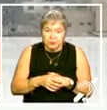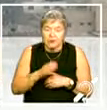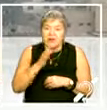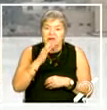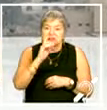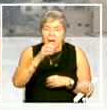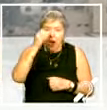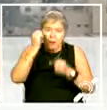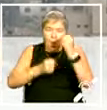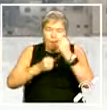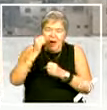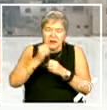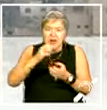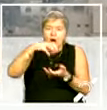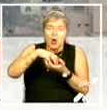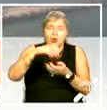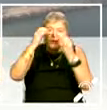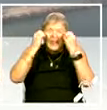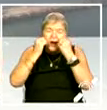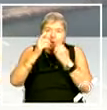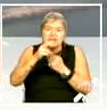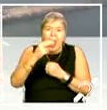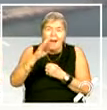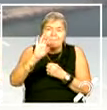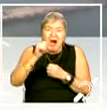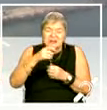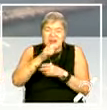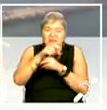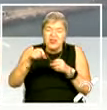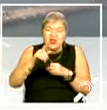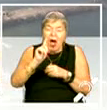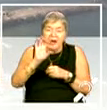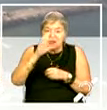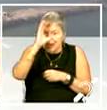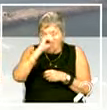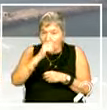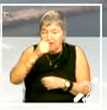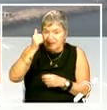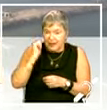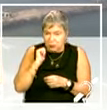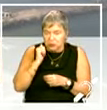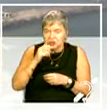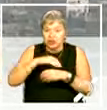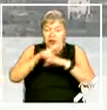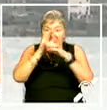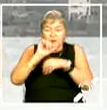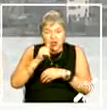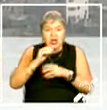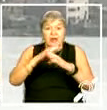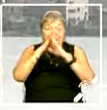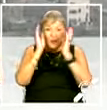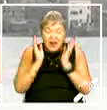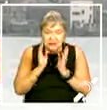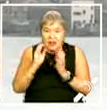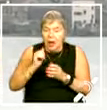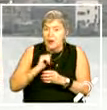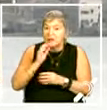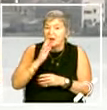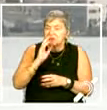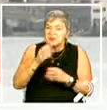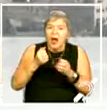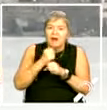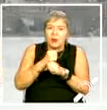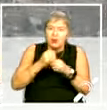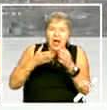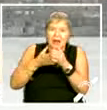Israelul a bombardat pozițiile teroriștilor Hamas din Fâșia Gaza noaptea trecută și în această dimineață. Armata israeliană a efectuat